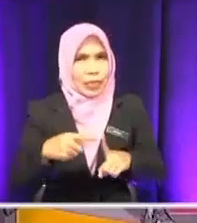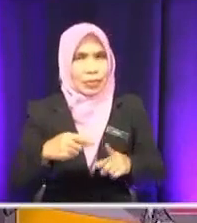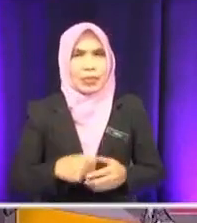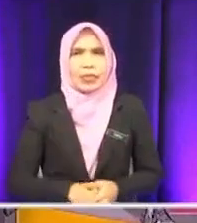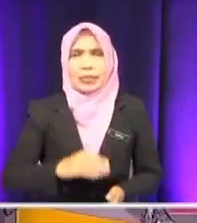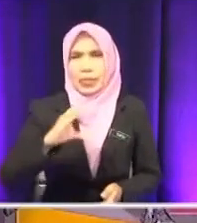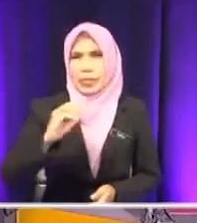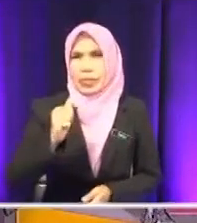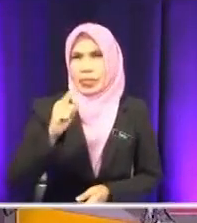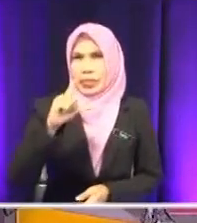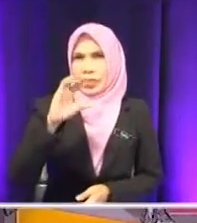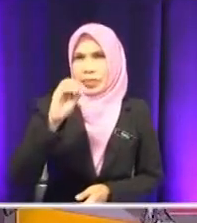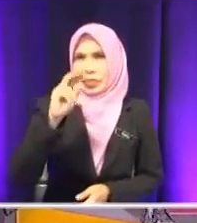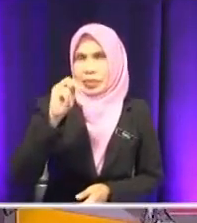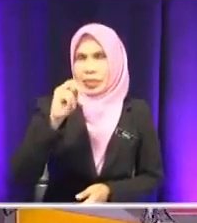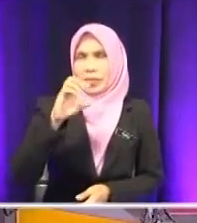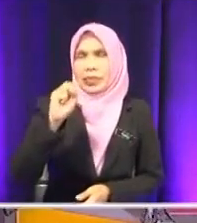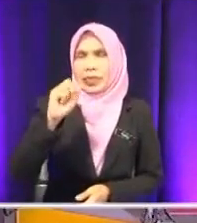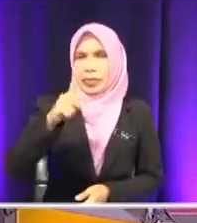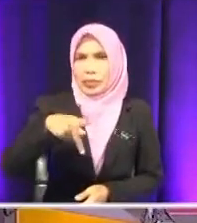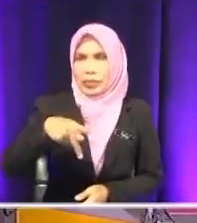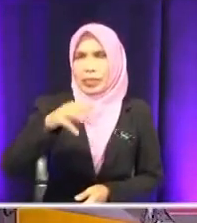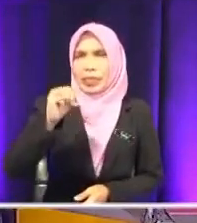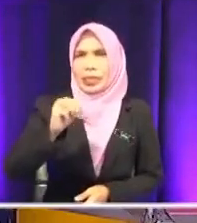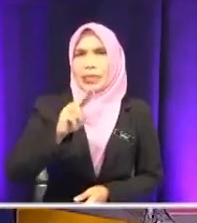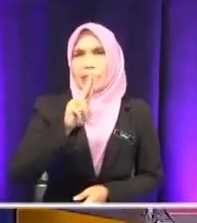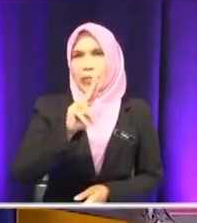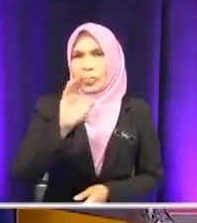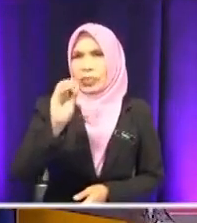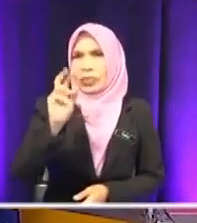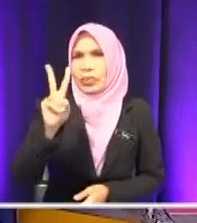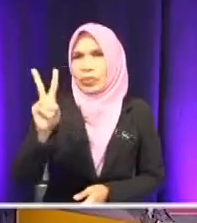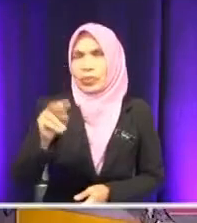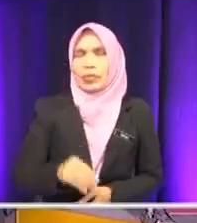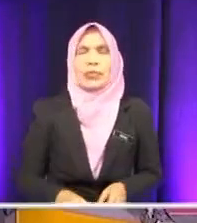calon-calon SPN 2022 Cikgu na ucapkan